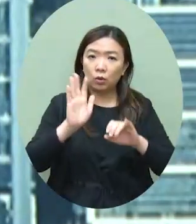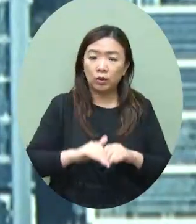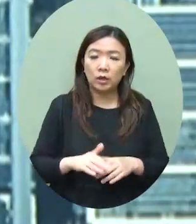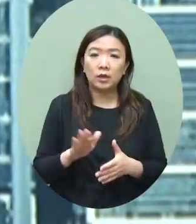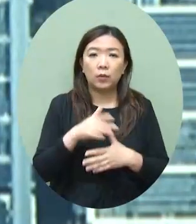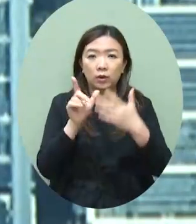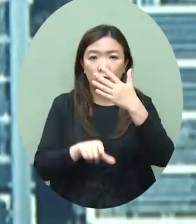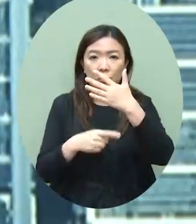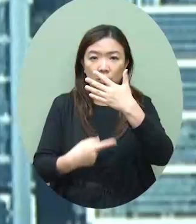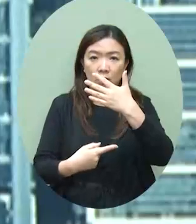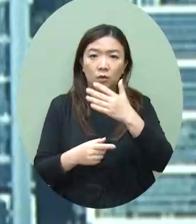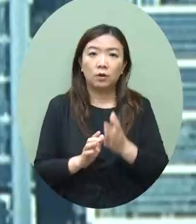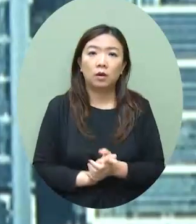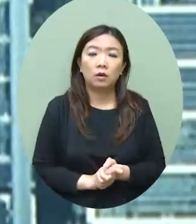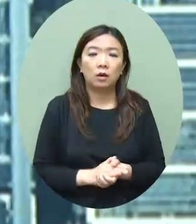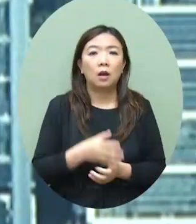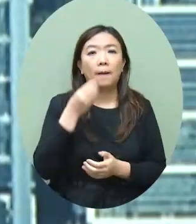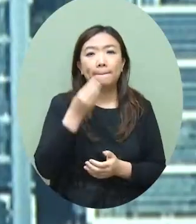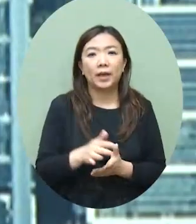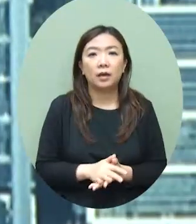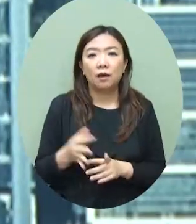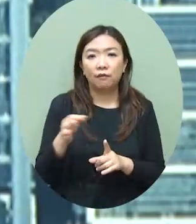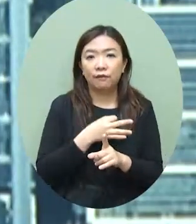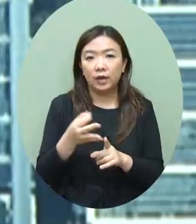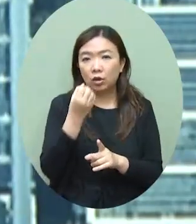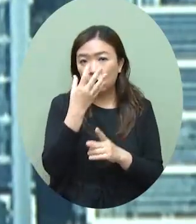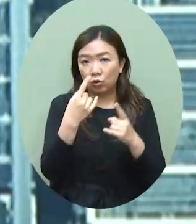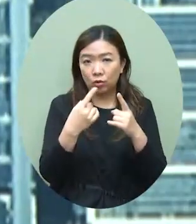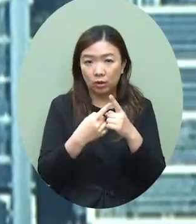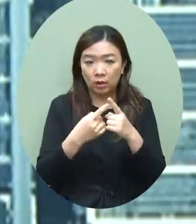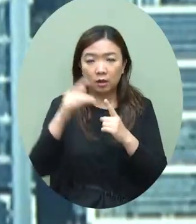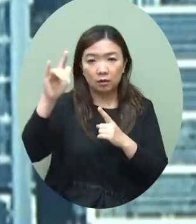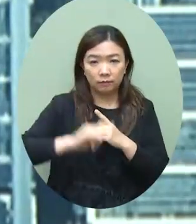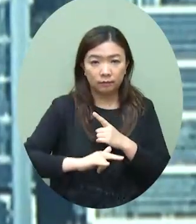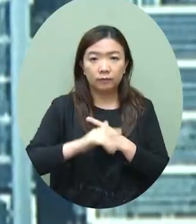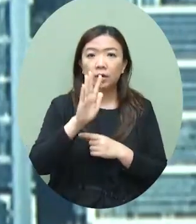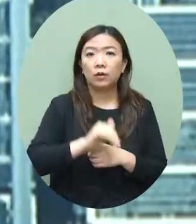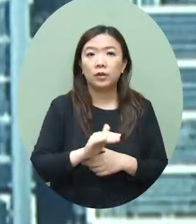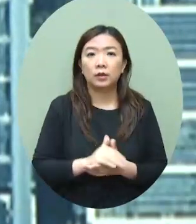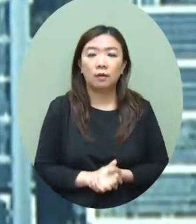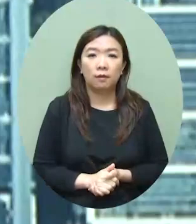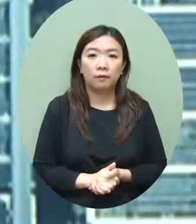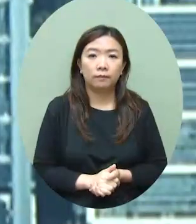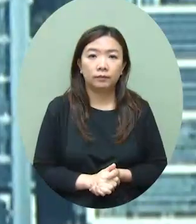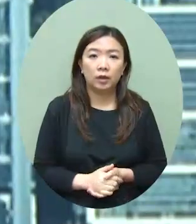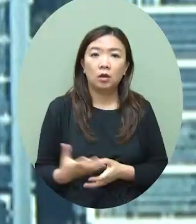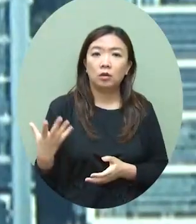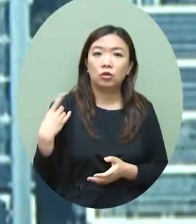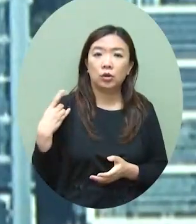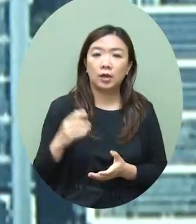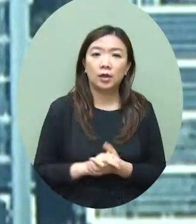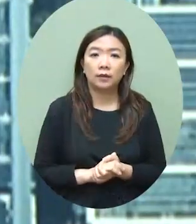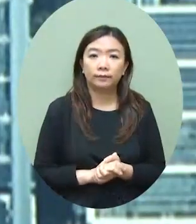月1號咧就容許非香港居民可以嚟到香港，咁所以近日係見到